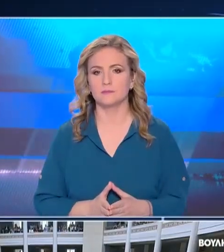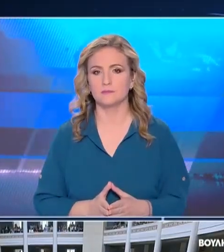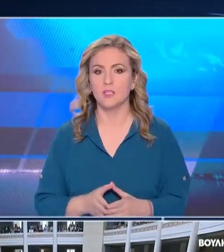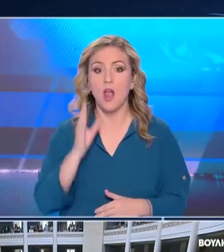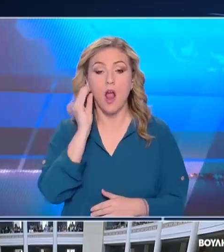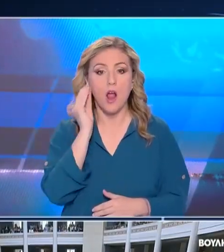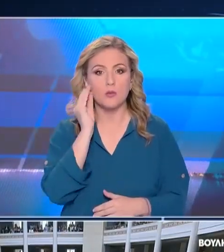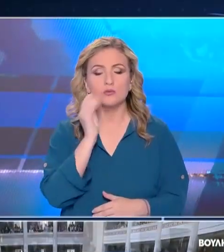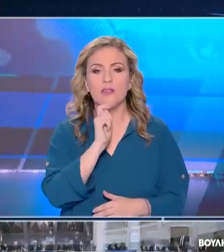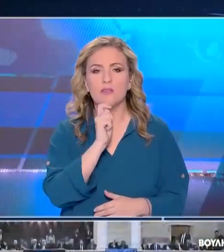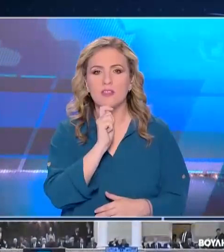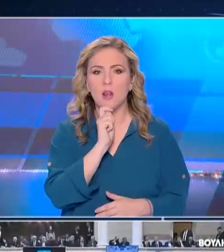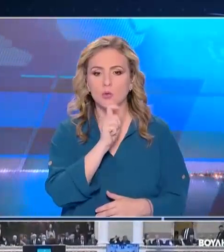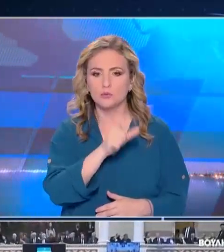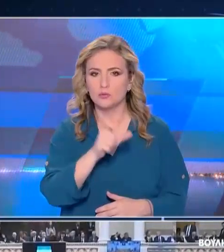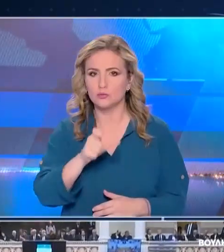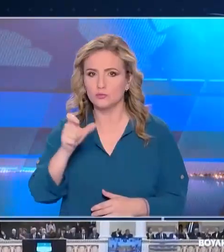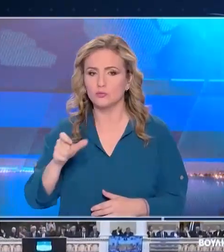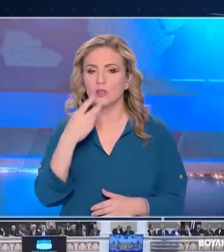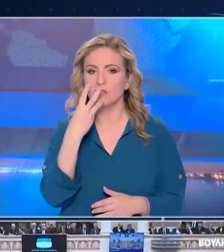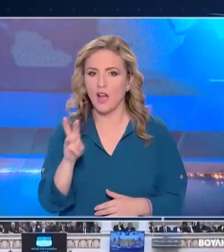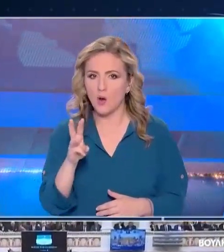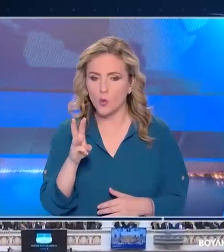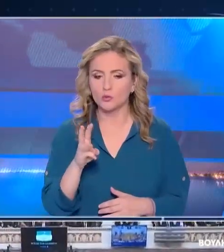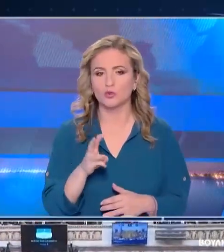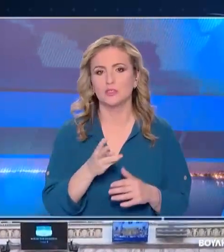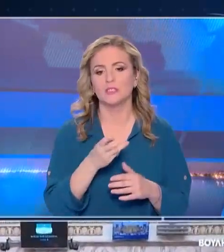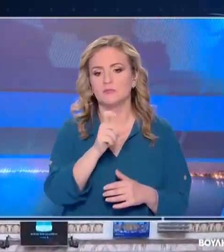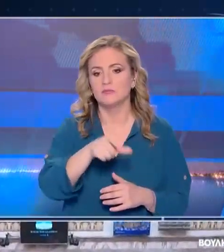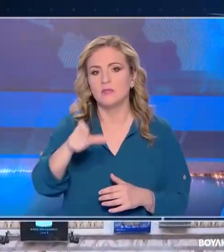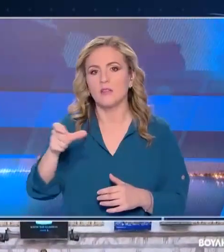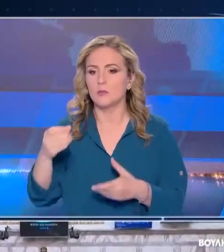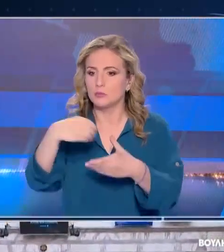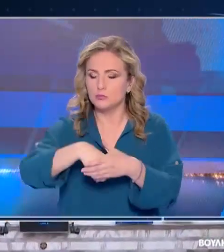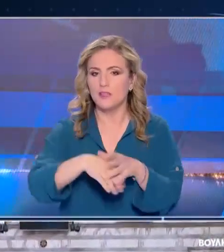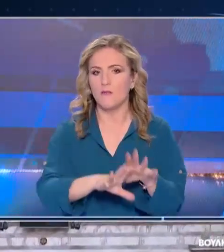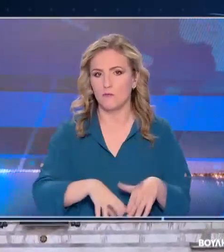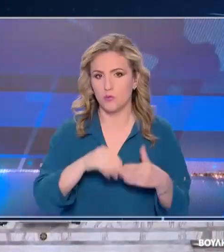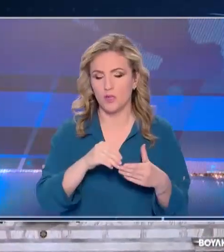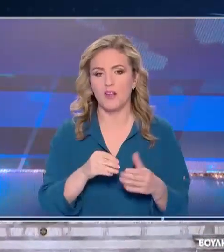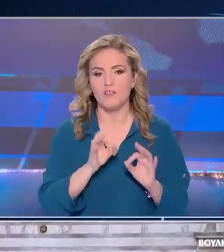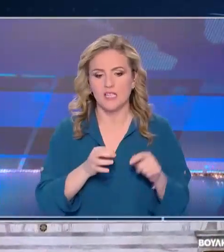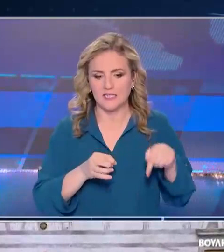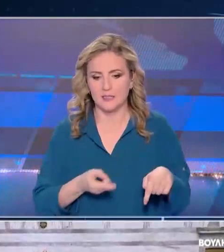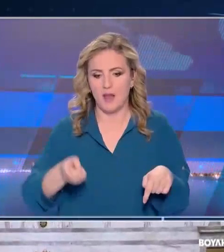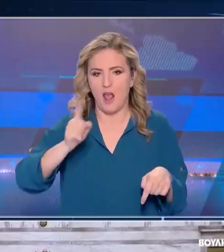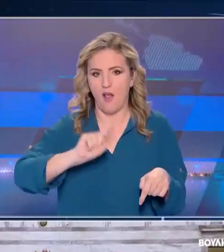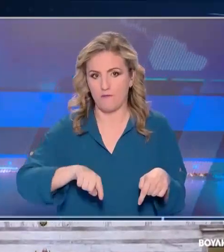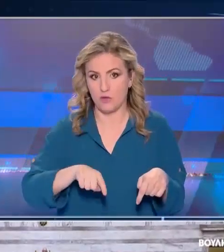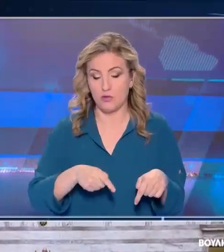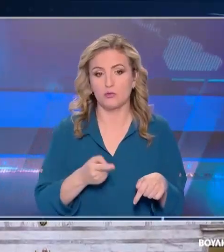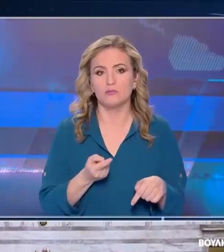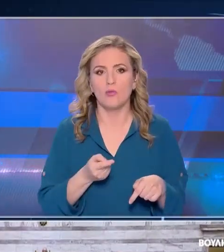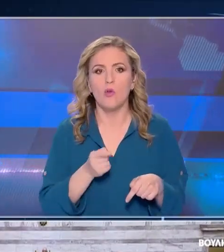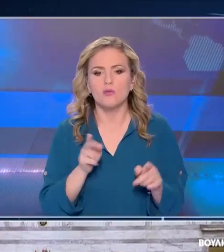κάποιες δηλώσεις από κάποιους από τους 300 της νέας Βουλής, που θα είναι και πολύ βραχύδια η διάρκεια της. Να δούμε ξανά λίγο, Στέλλα,